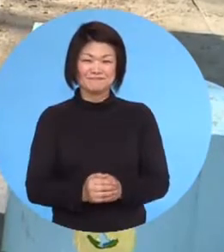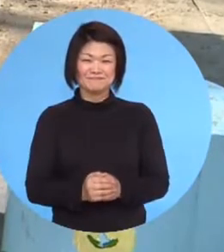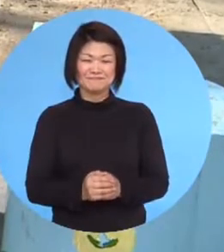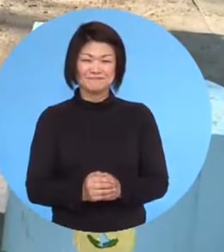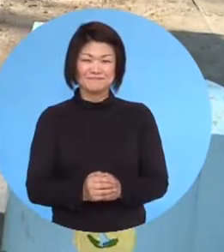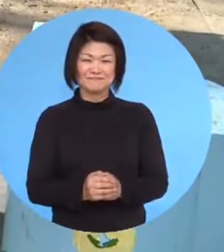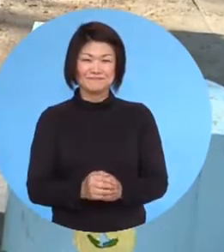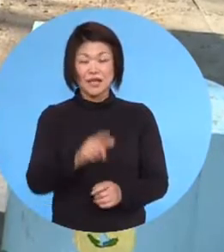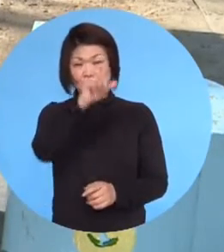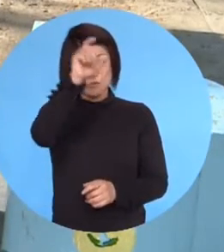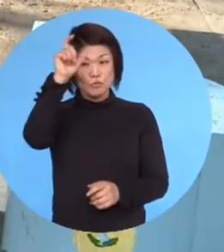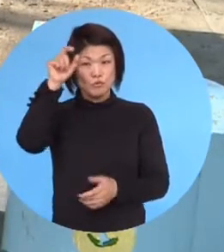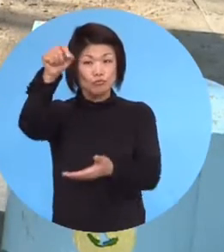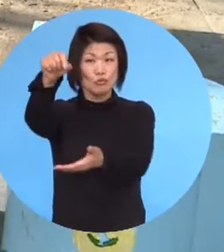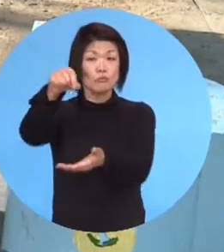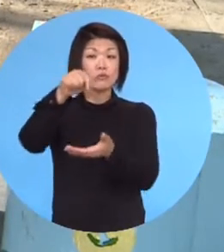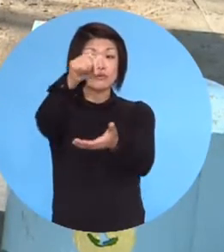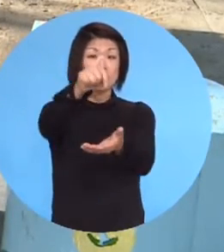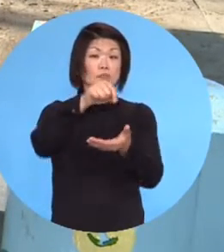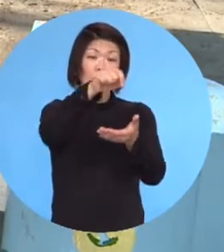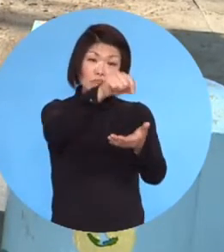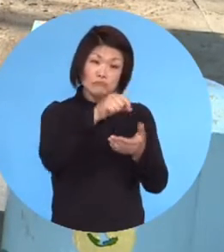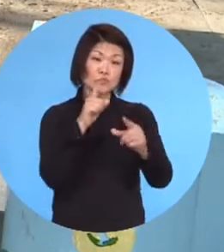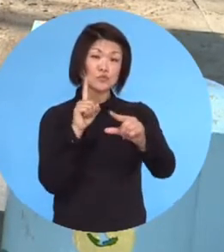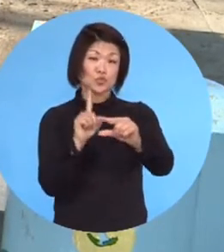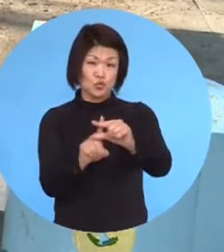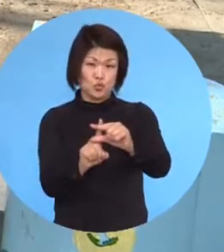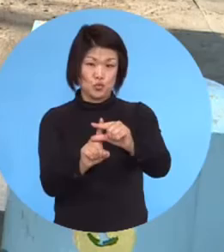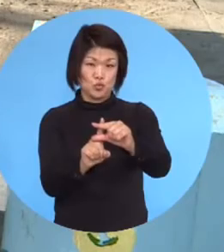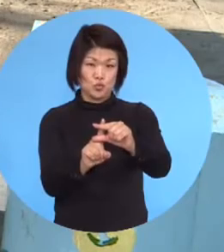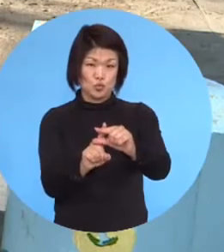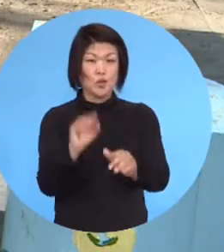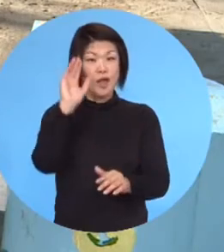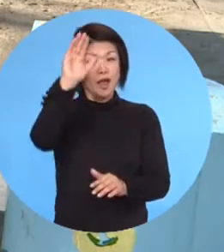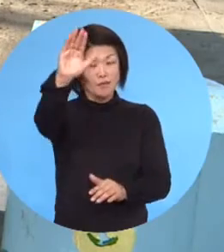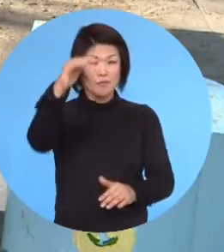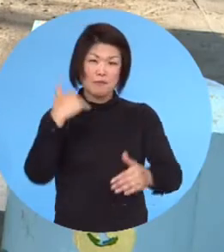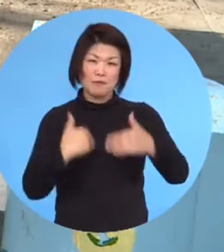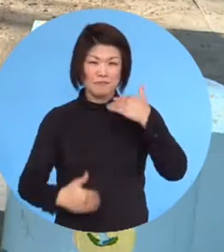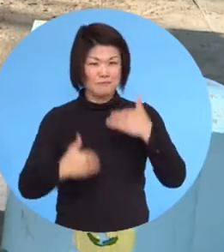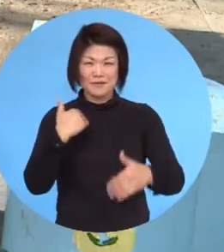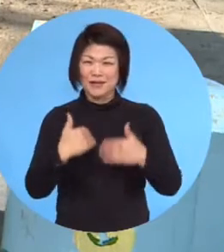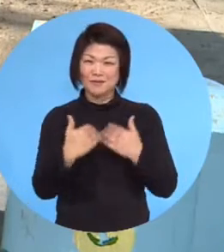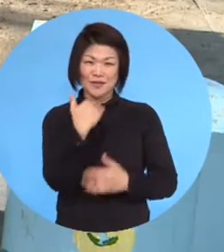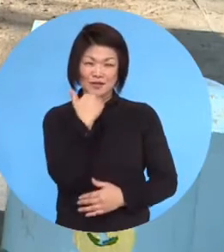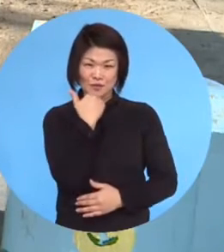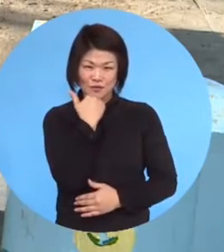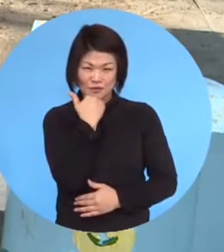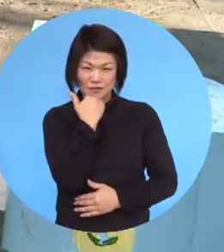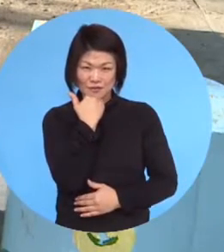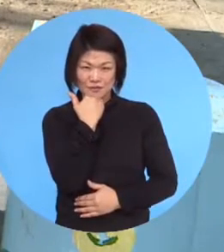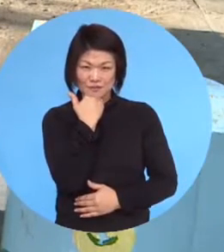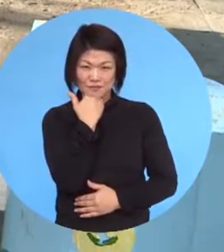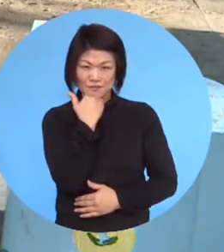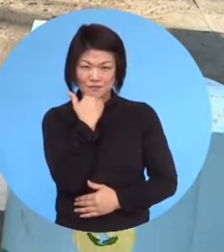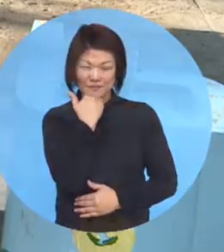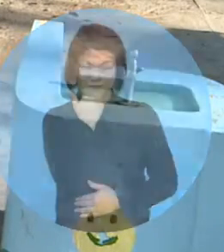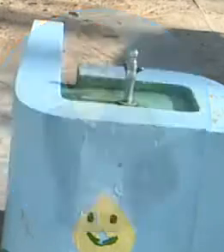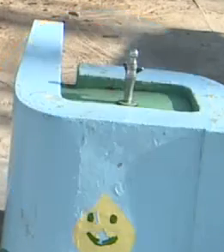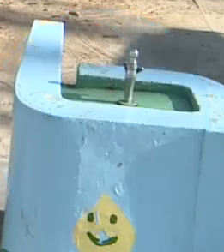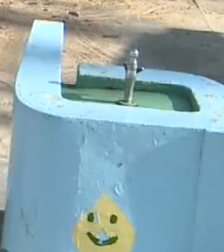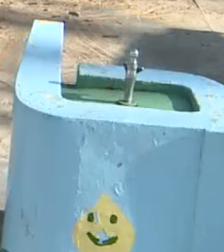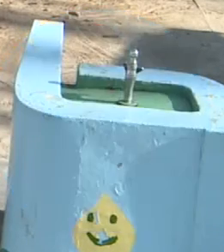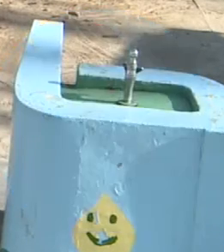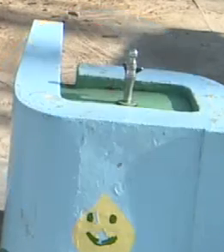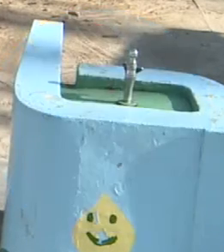このコーナーでは視聴者の皆さんから身近な疑問を募集しています。それでは杉並なんでも知っときたい、次回もお楽しみに。